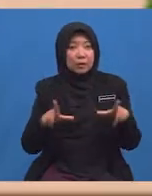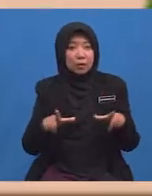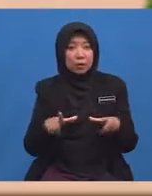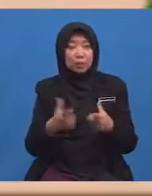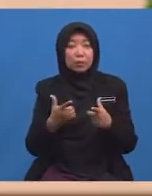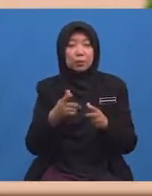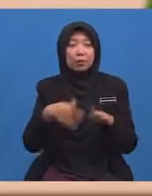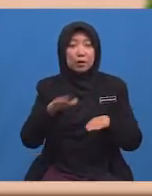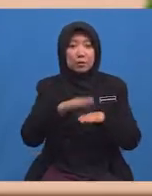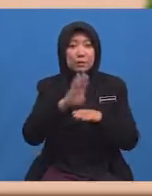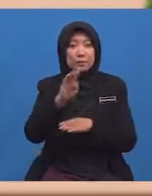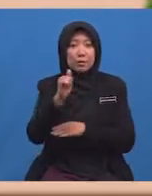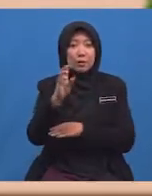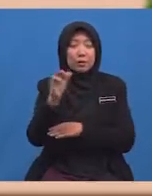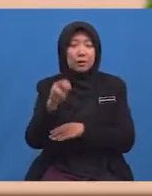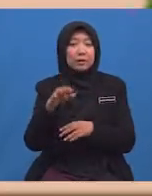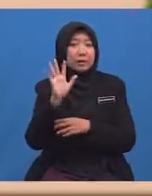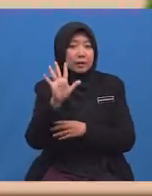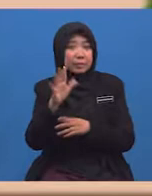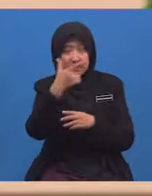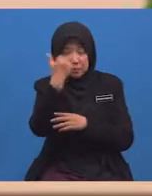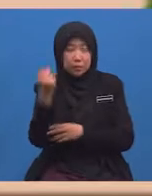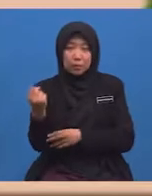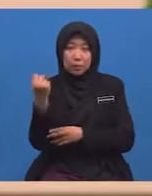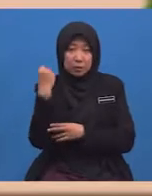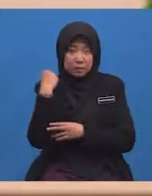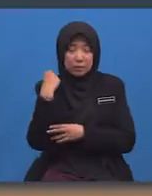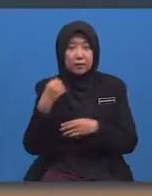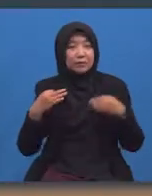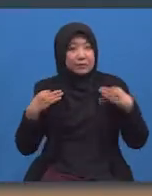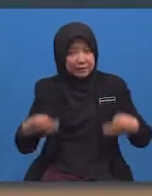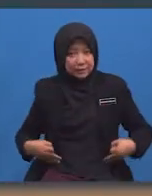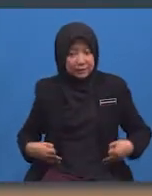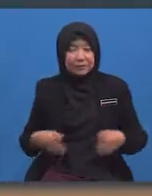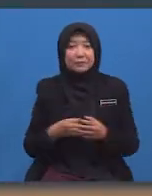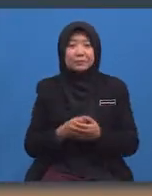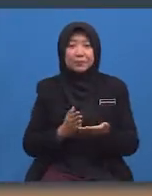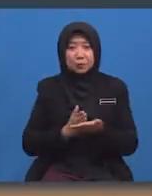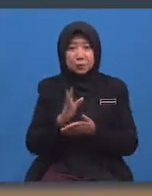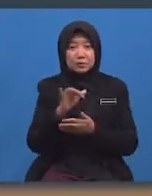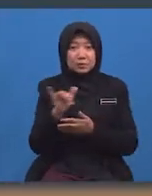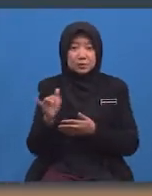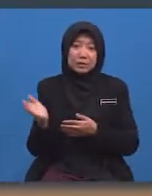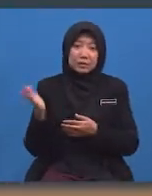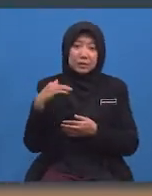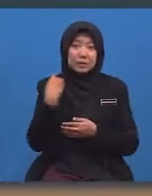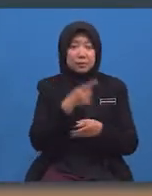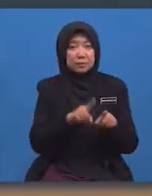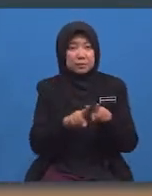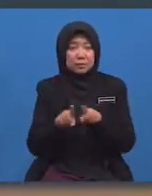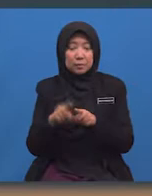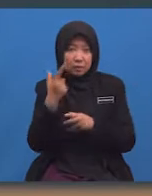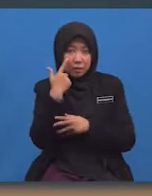oleh faktor kelima iaitu kekuatan fizikal. Seterusnya, mari kita sama-sama